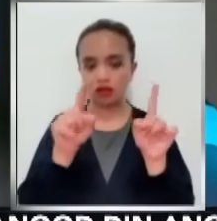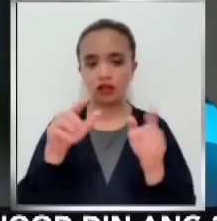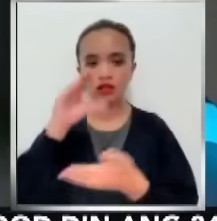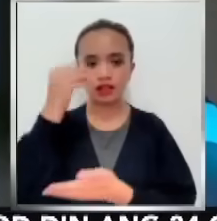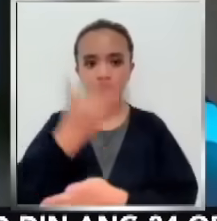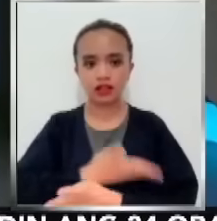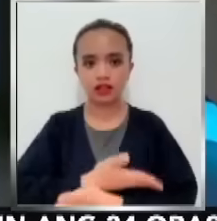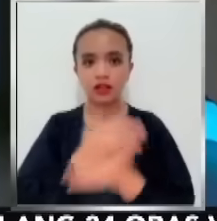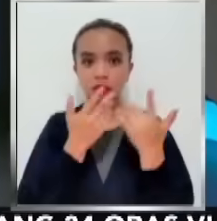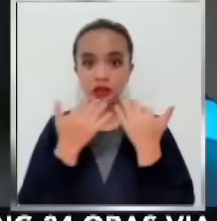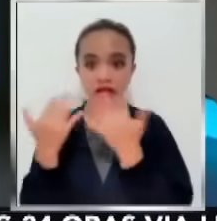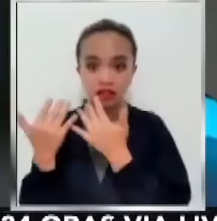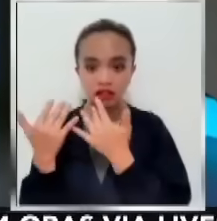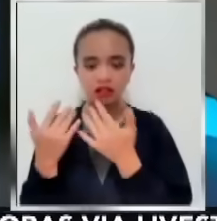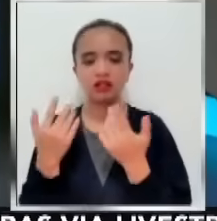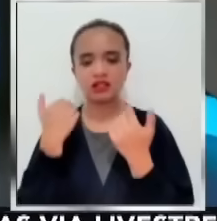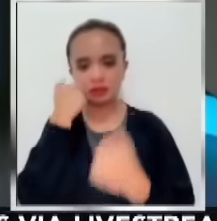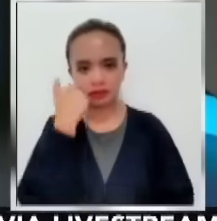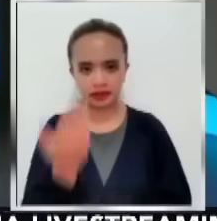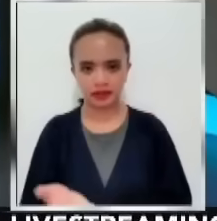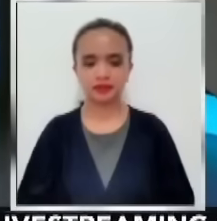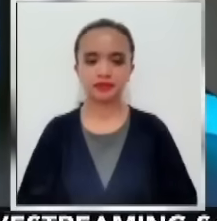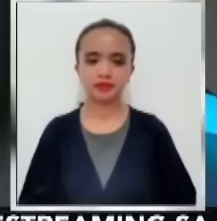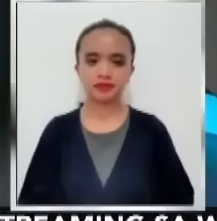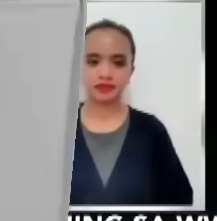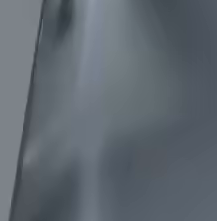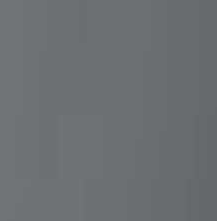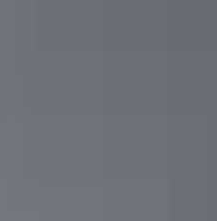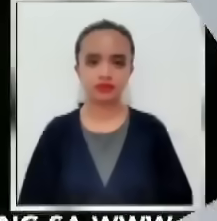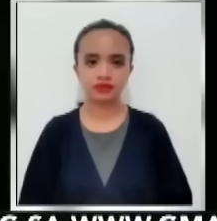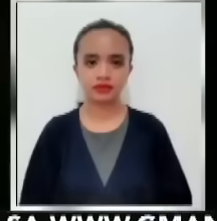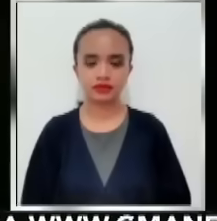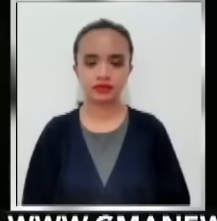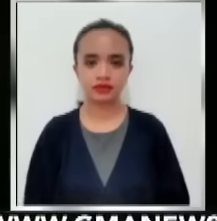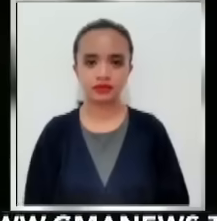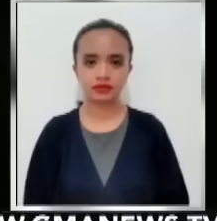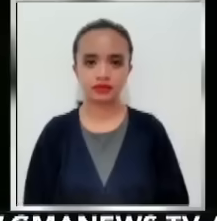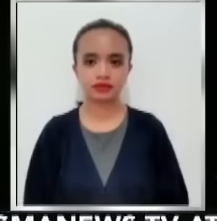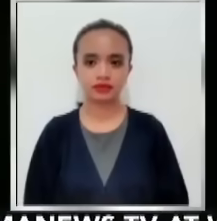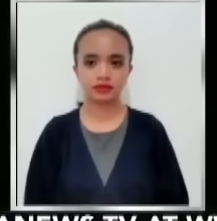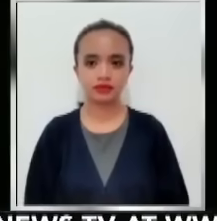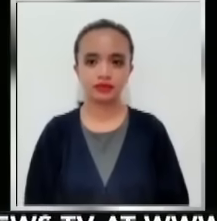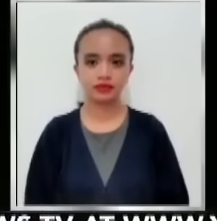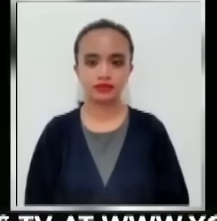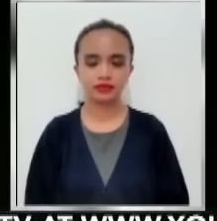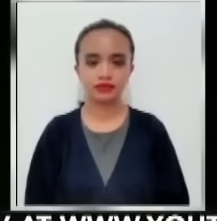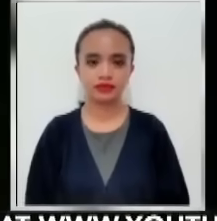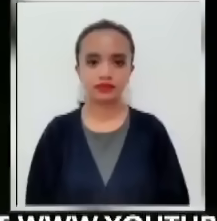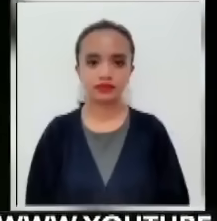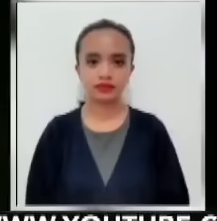din. Nakatutok si CJ Torida ng GMA Regional TV 1 North Central Luzon.